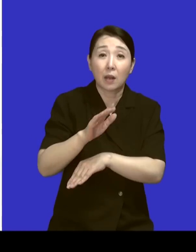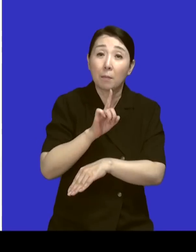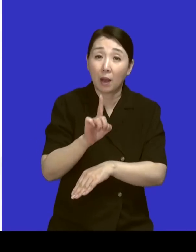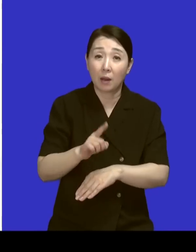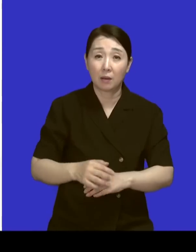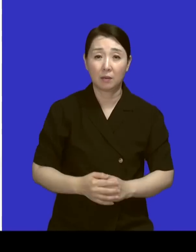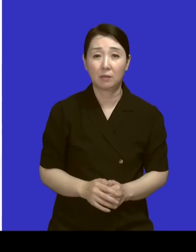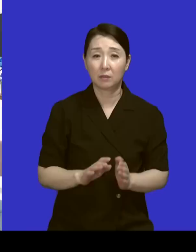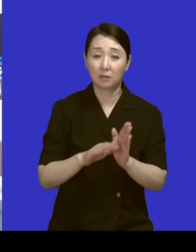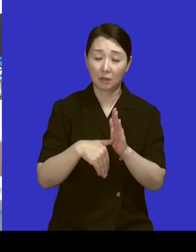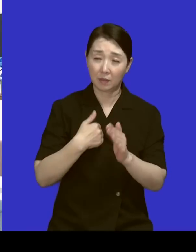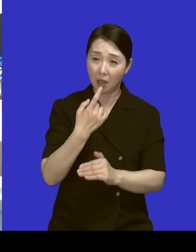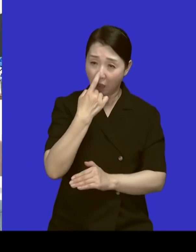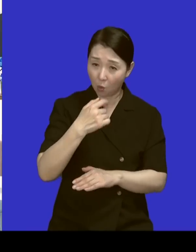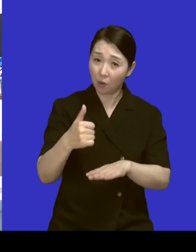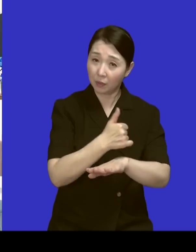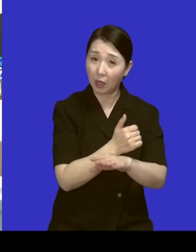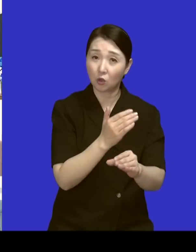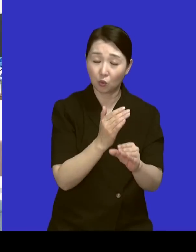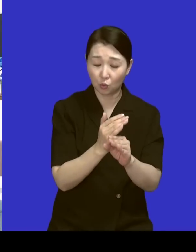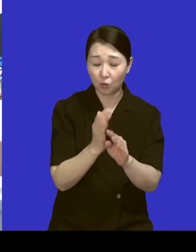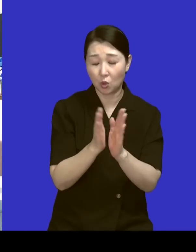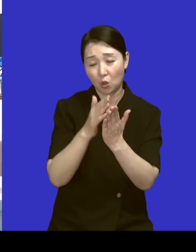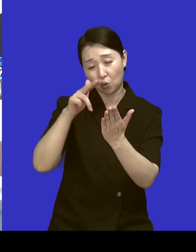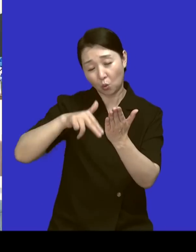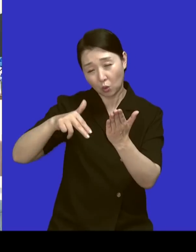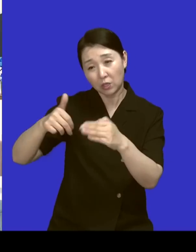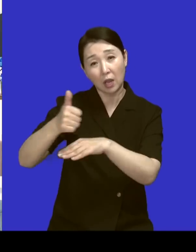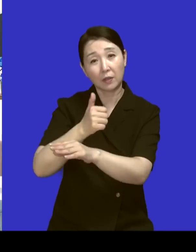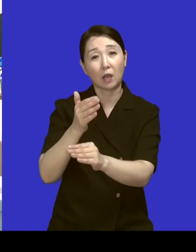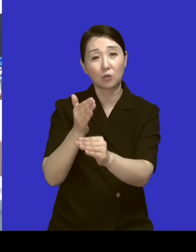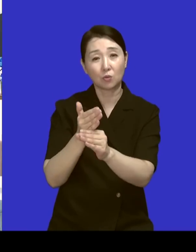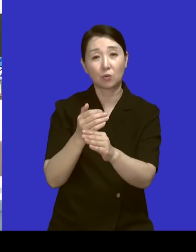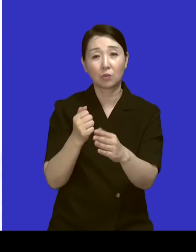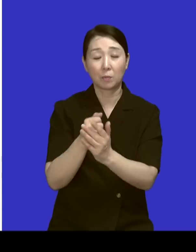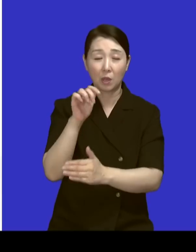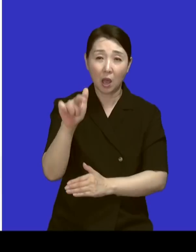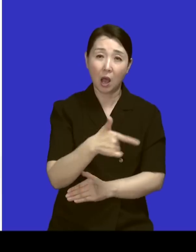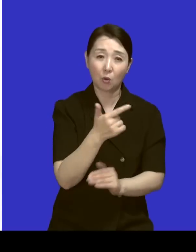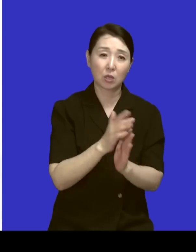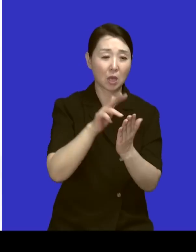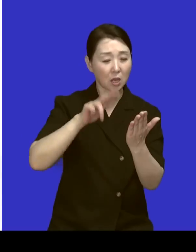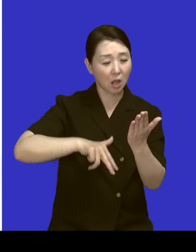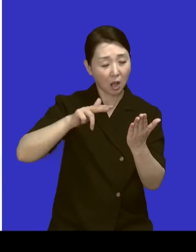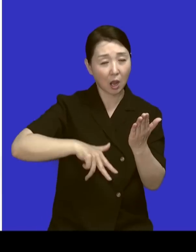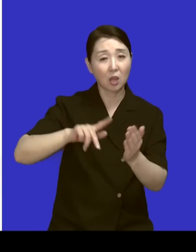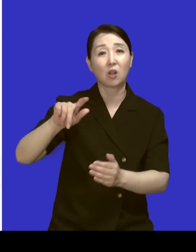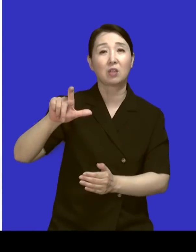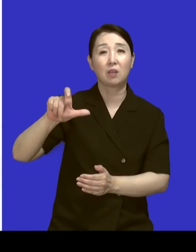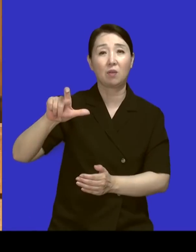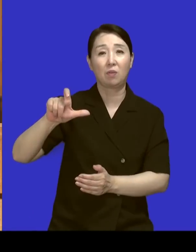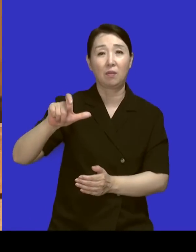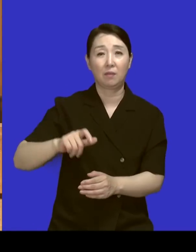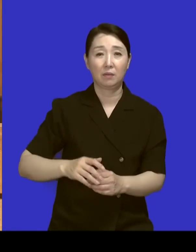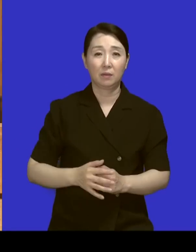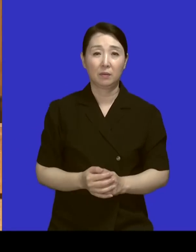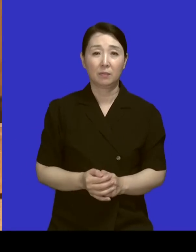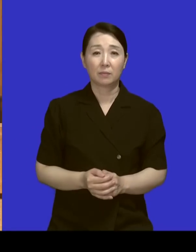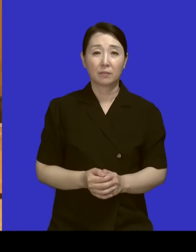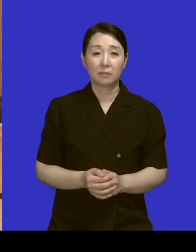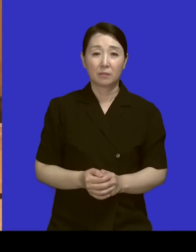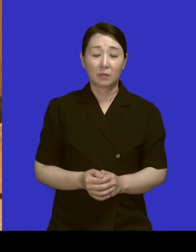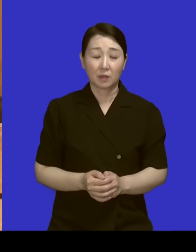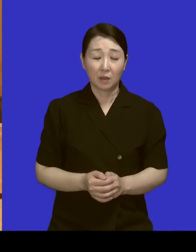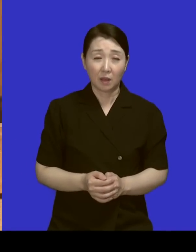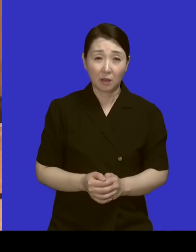그때 당시에 제가 학원도 다니고 도서실도 다니다 보니까 하루에 읽어야 될 책이 15권 정도 됐었거든요. 네. 근데